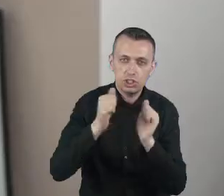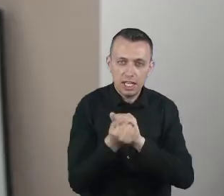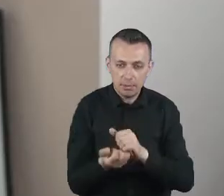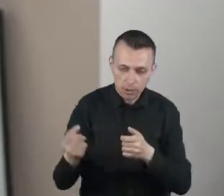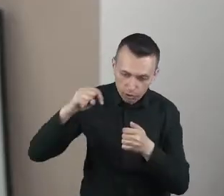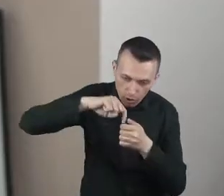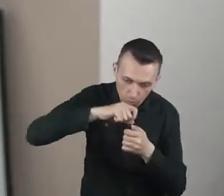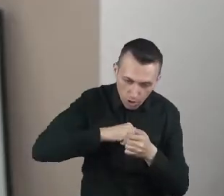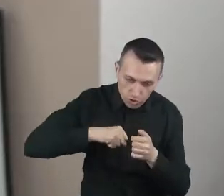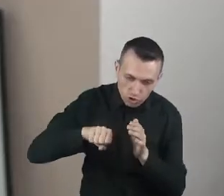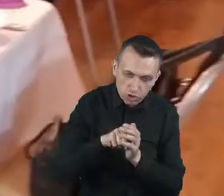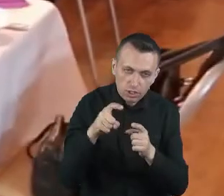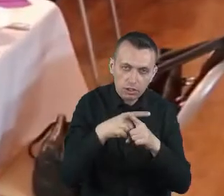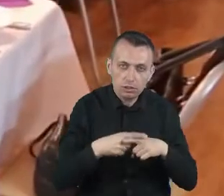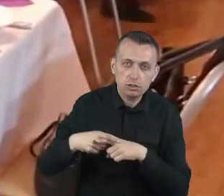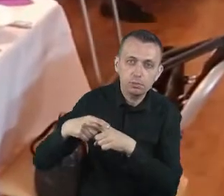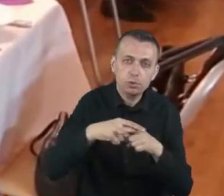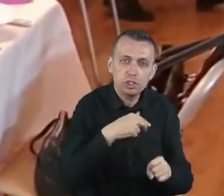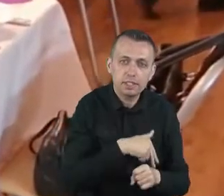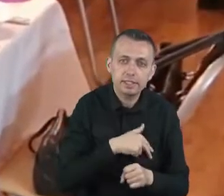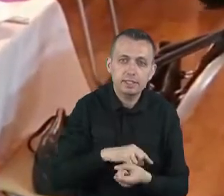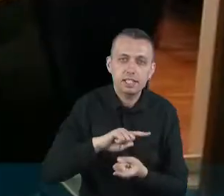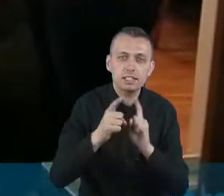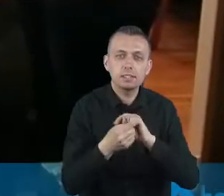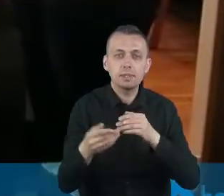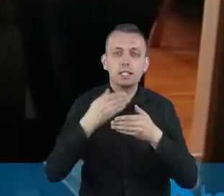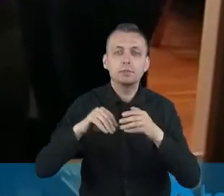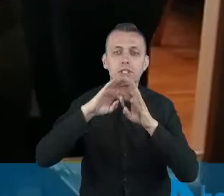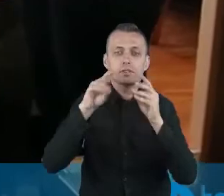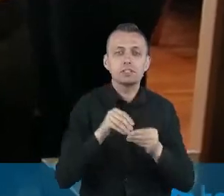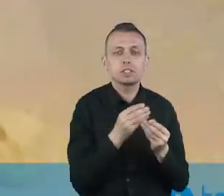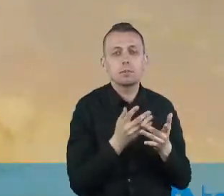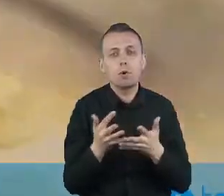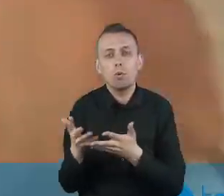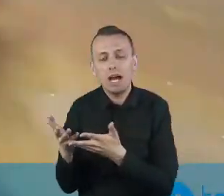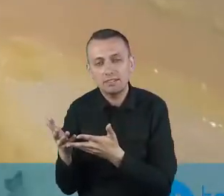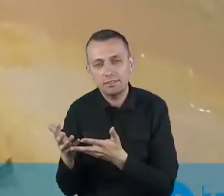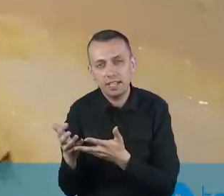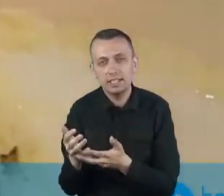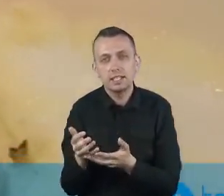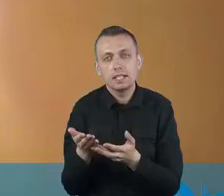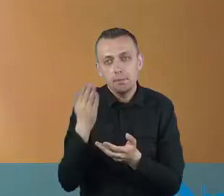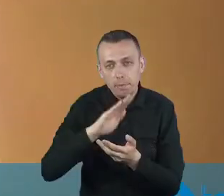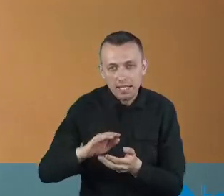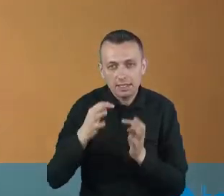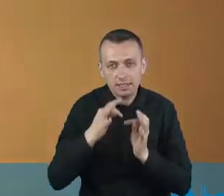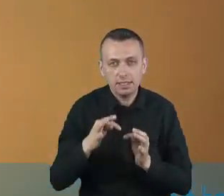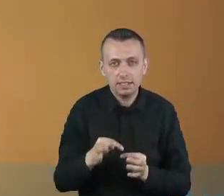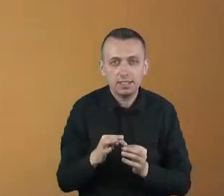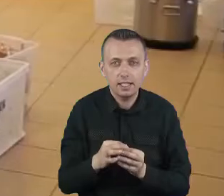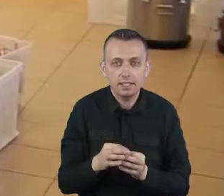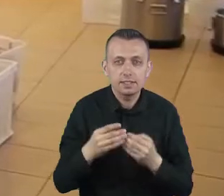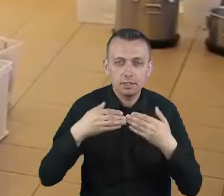31 marca tego roku weszły w życie zmiany w spółdzielniach socjalnych. Zmiany te dotyczą m.in. łatwiejszego ich zakładania, wzmocnienia